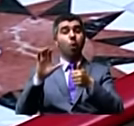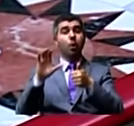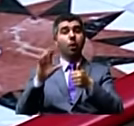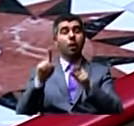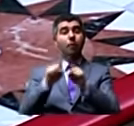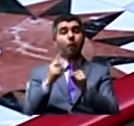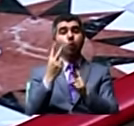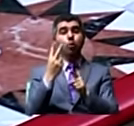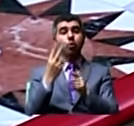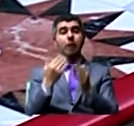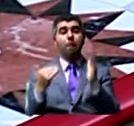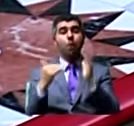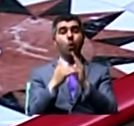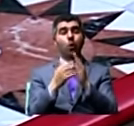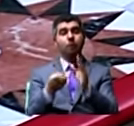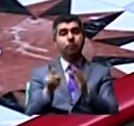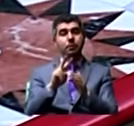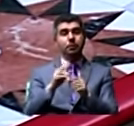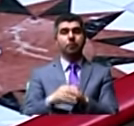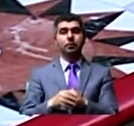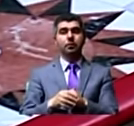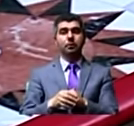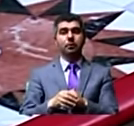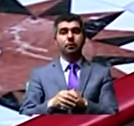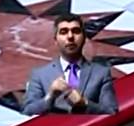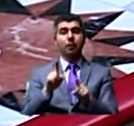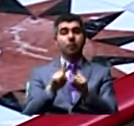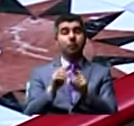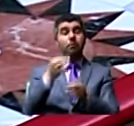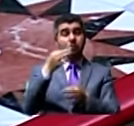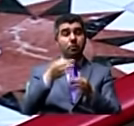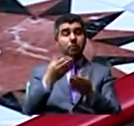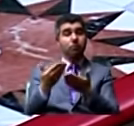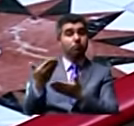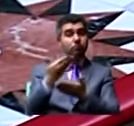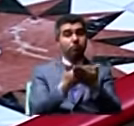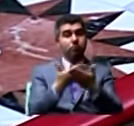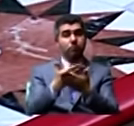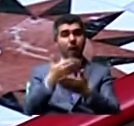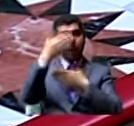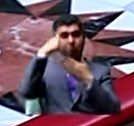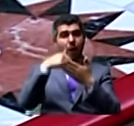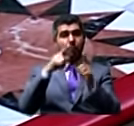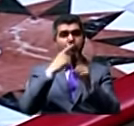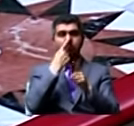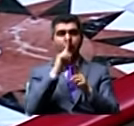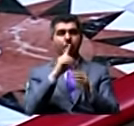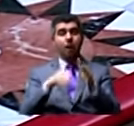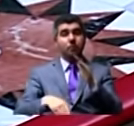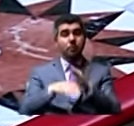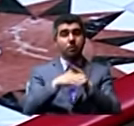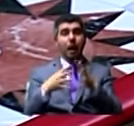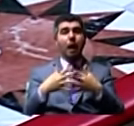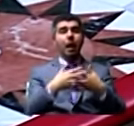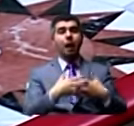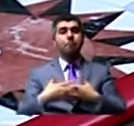درهم للشهر. شي ما كانش حنا دايرين ميزانيه لهذا الشيء، والمغاربه راه ما تيحركش المغربي راه في امريكان